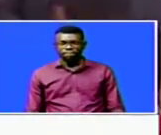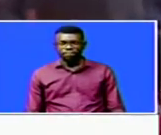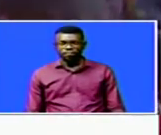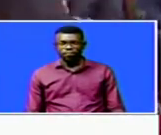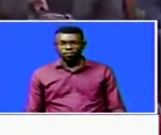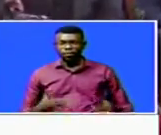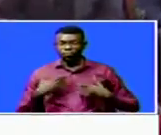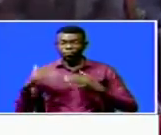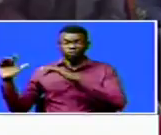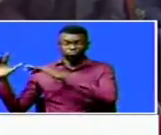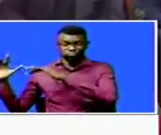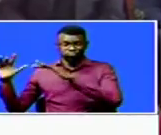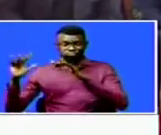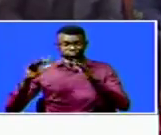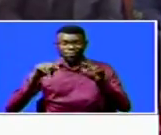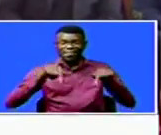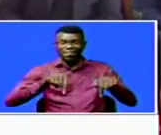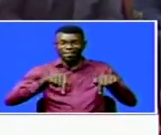tuko hapa leo